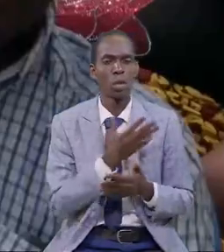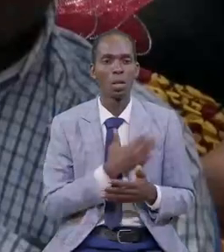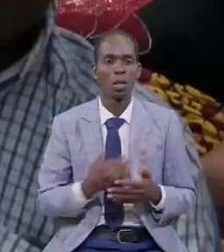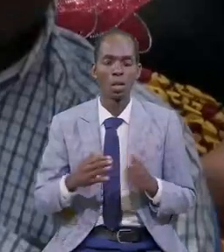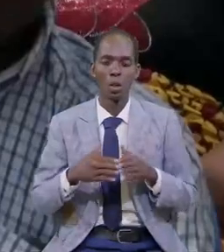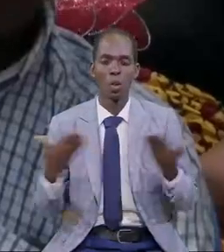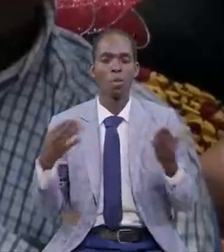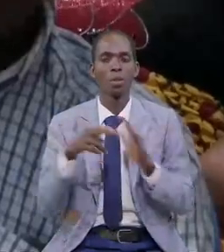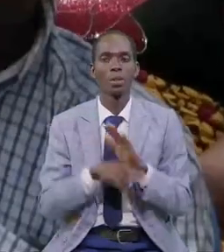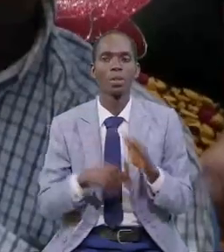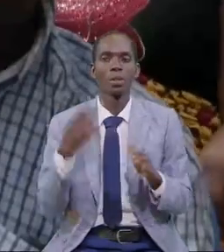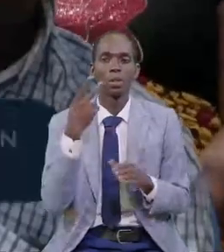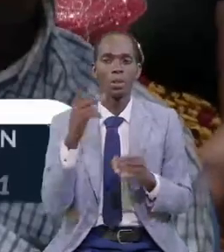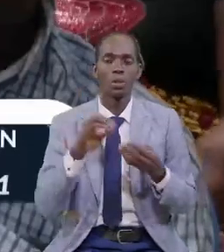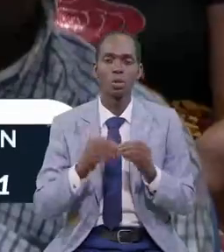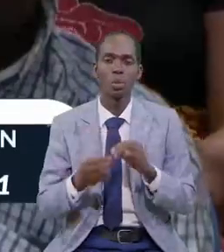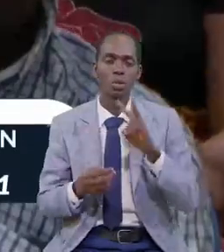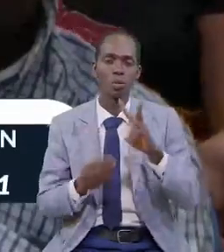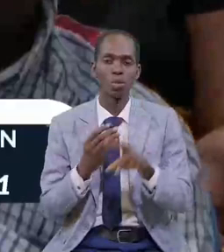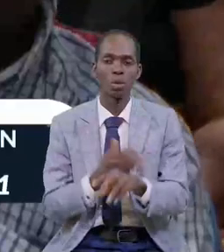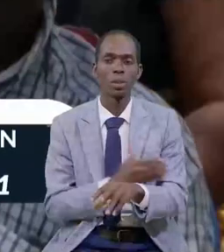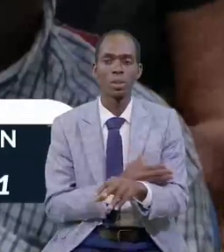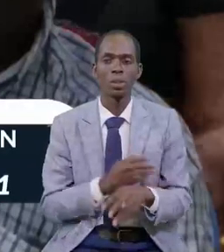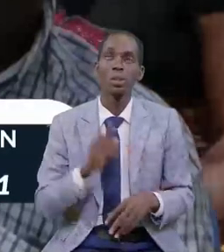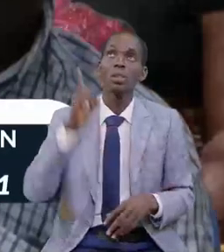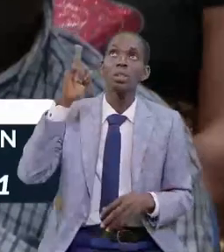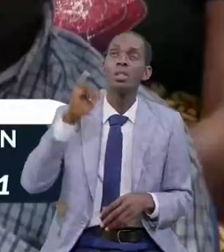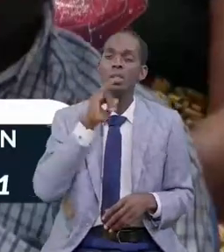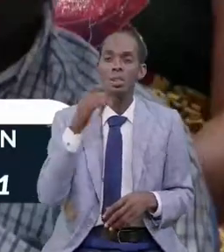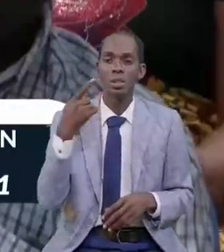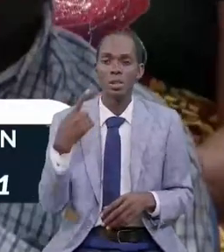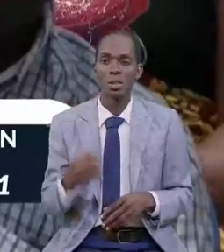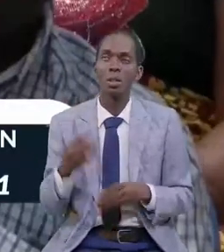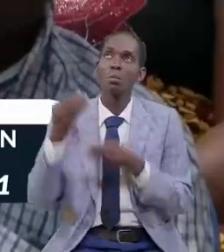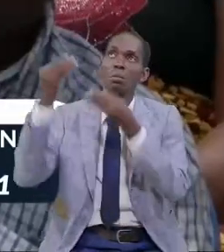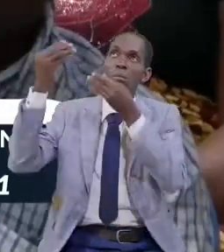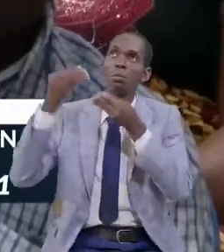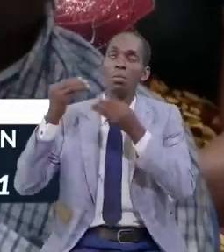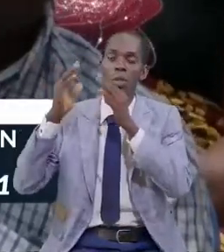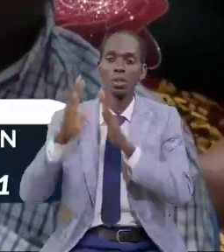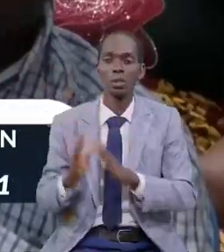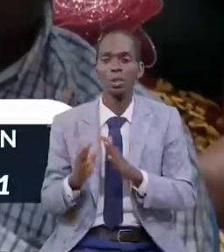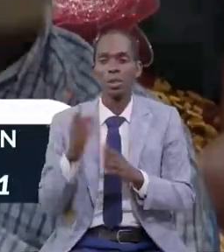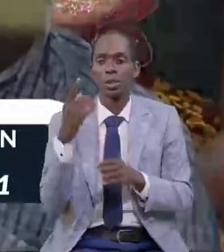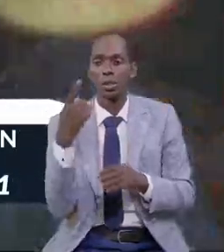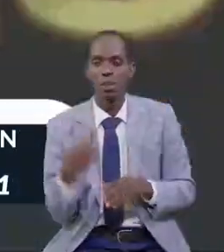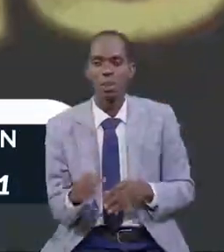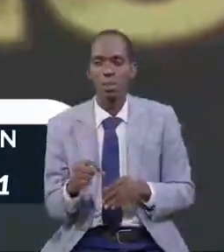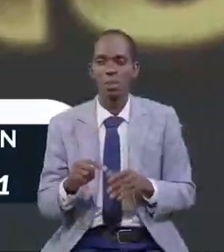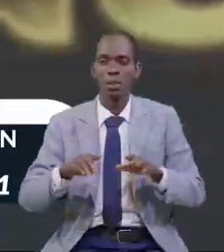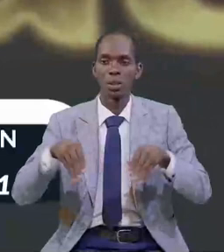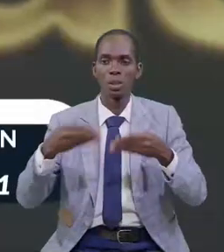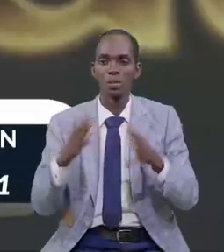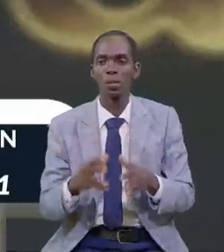deuxème partie ici deè partie qui est il est le médiateur la source du salut pour tous les